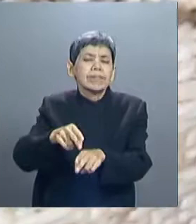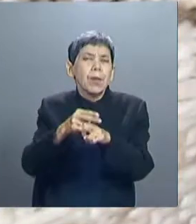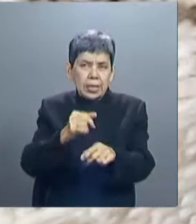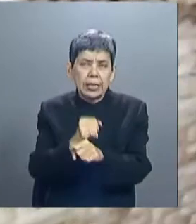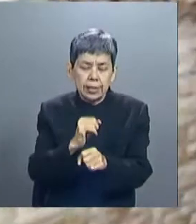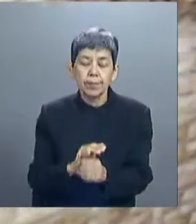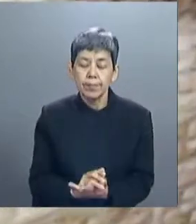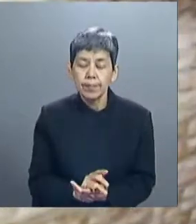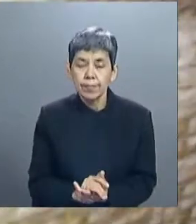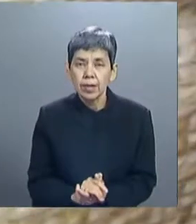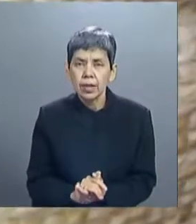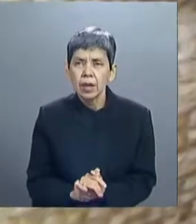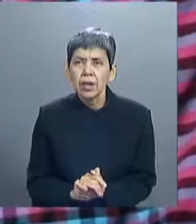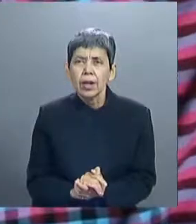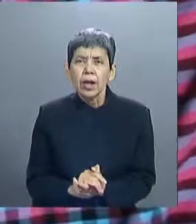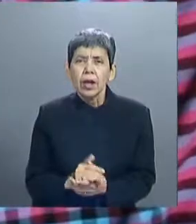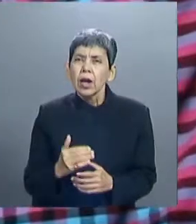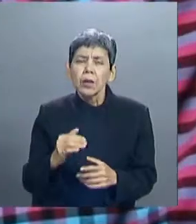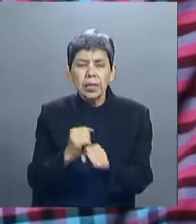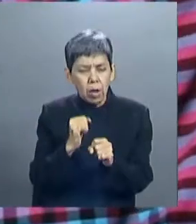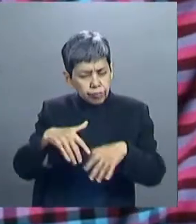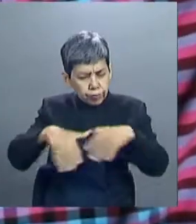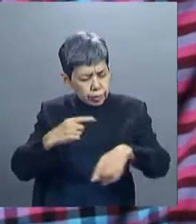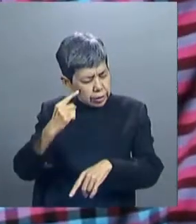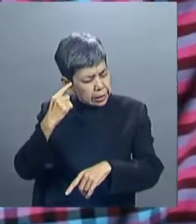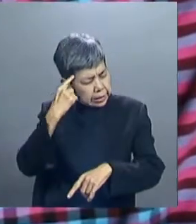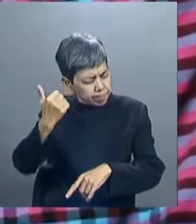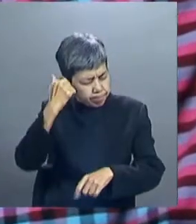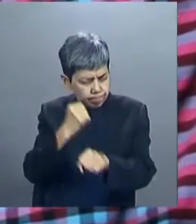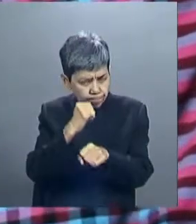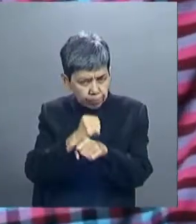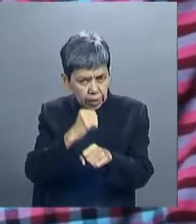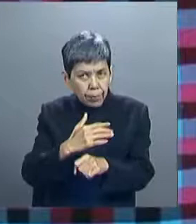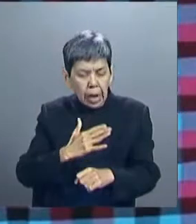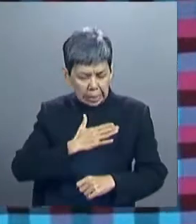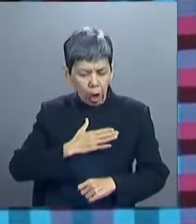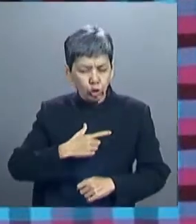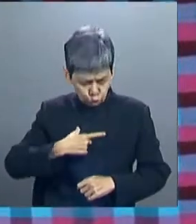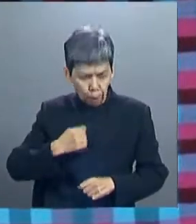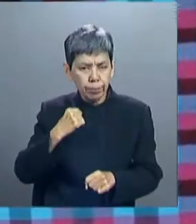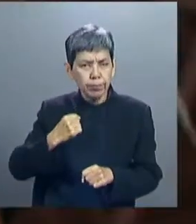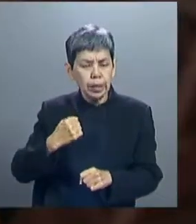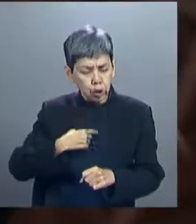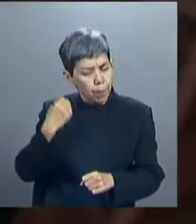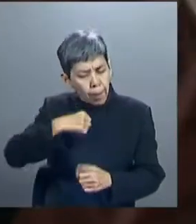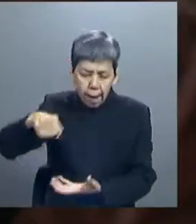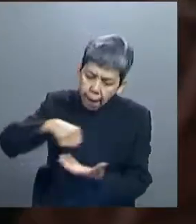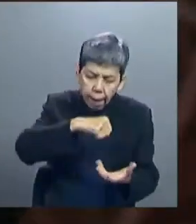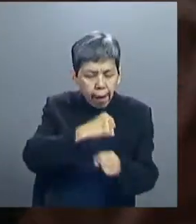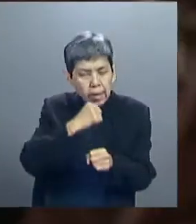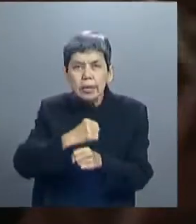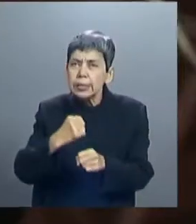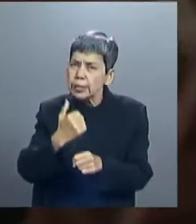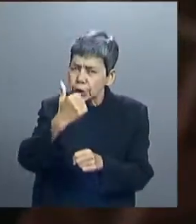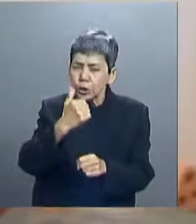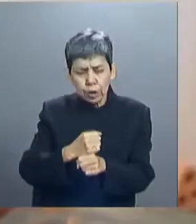ไอ้นี่มันเป็นภูมิปัญญาของชาวบ้านนั้นทั้งป้าโฉบออกมาใช้เพราะว่าใช้แล้วมัน